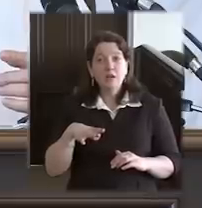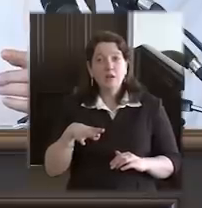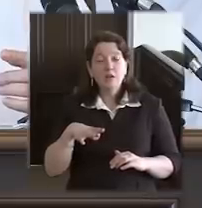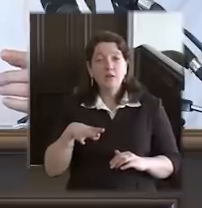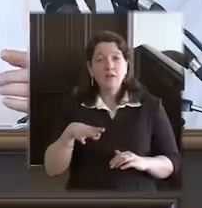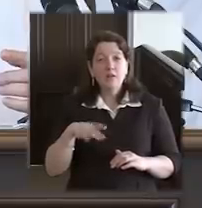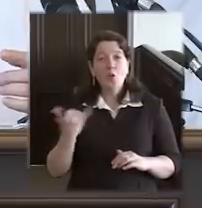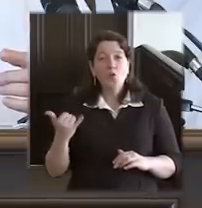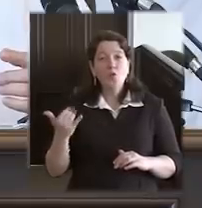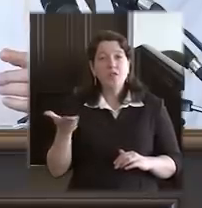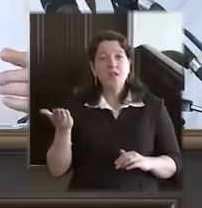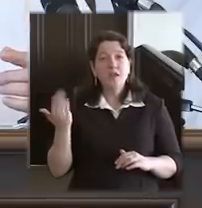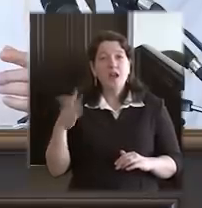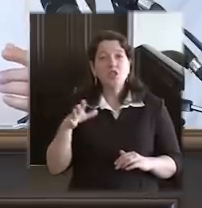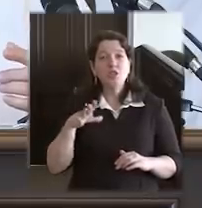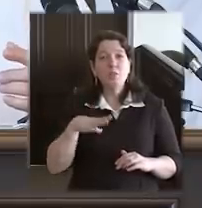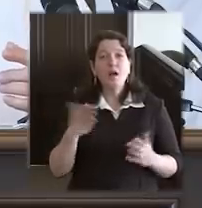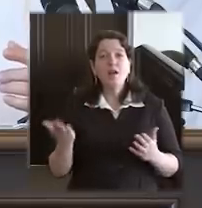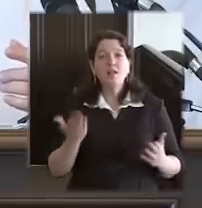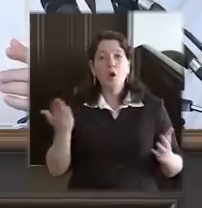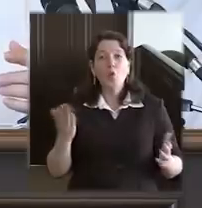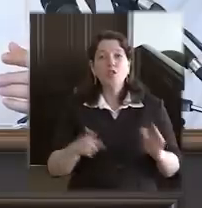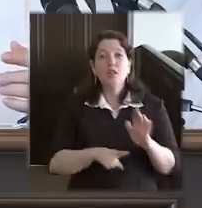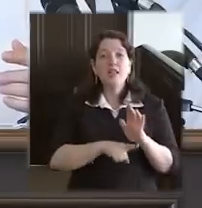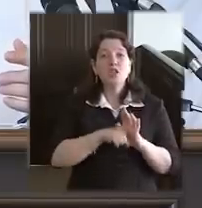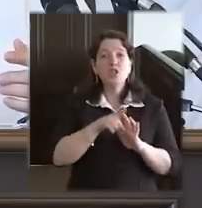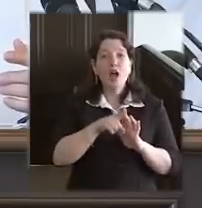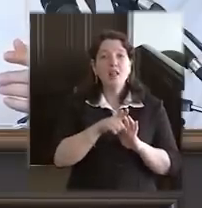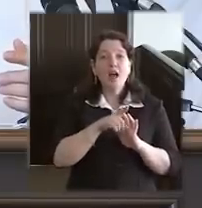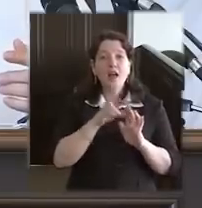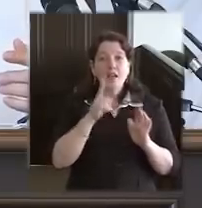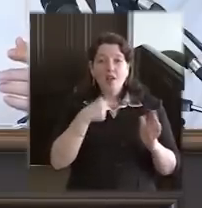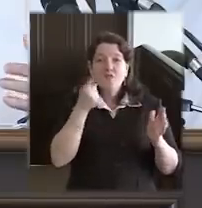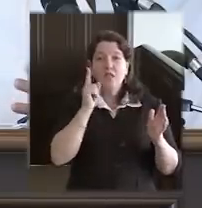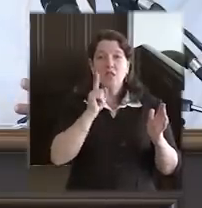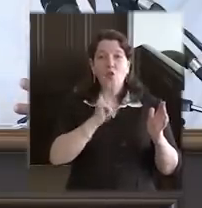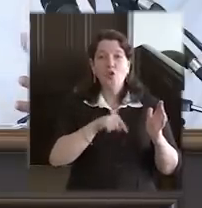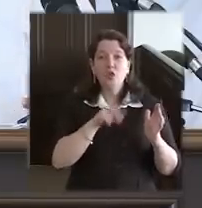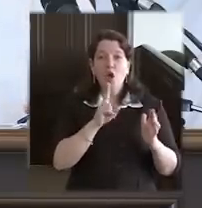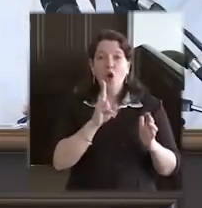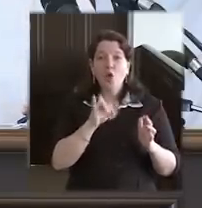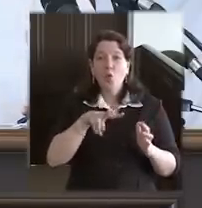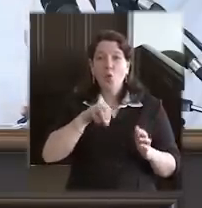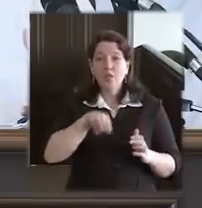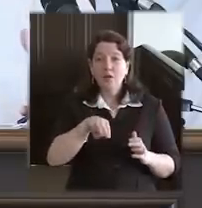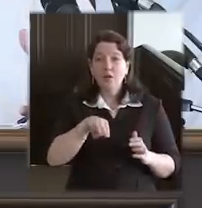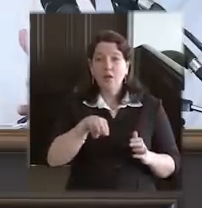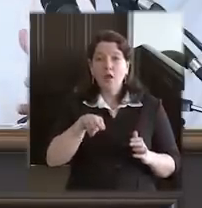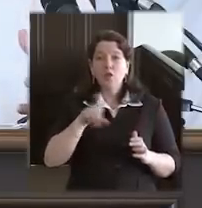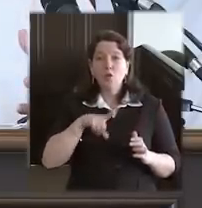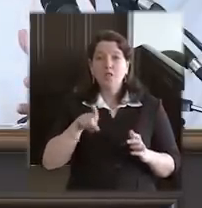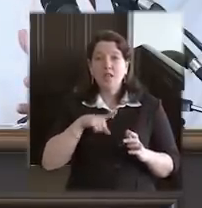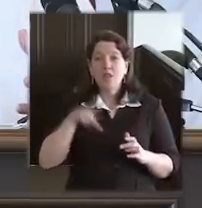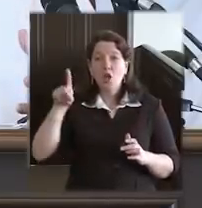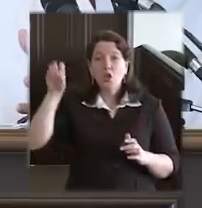был какой-то религиозный культ, Но они называют солярные, а